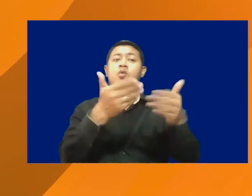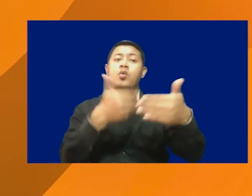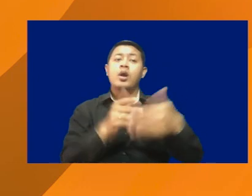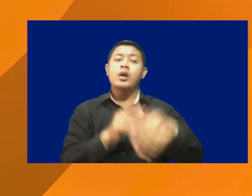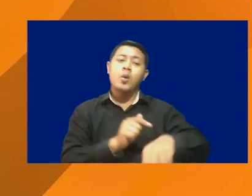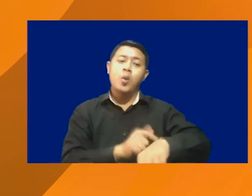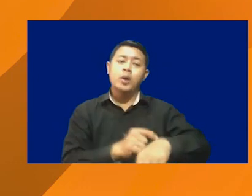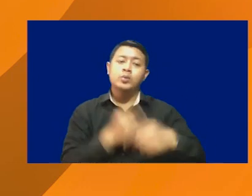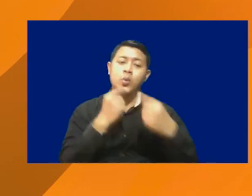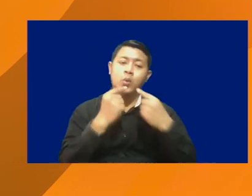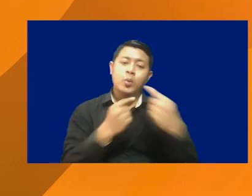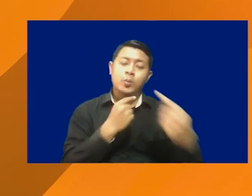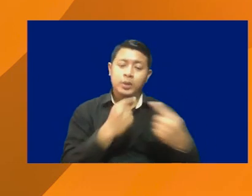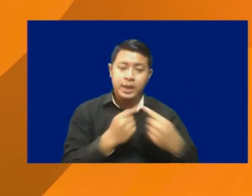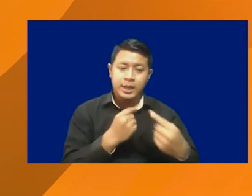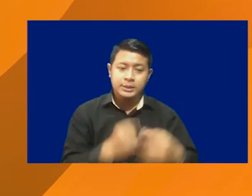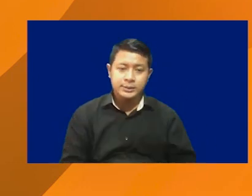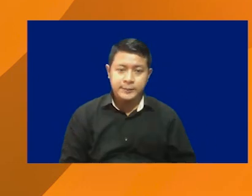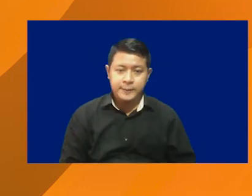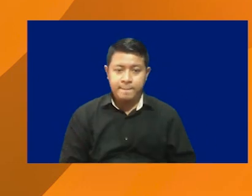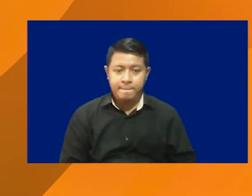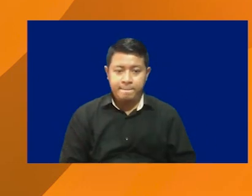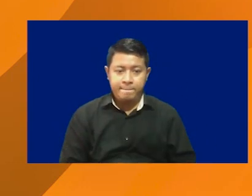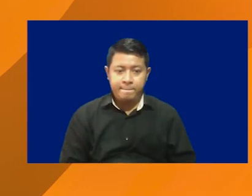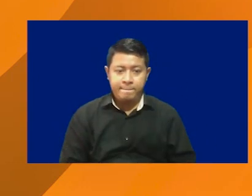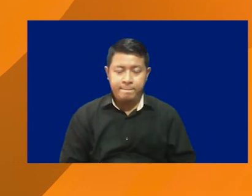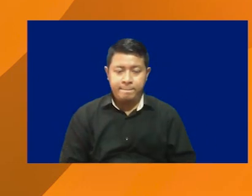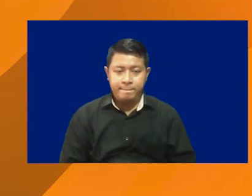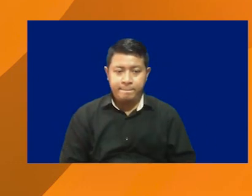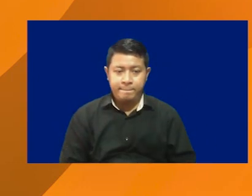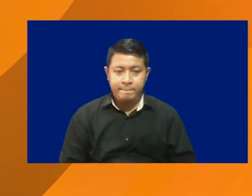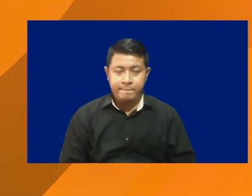Beri ruang dan waktu untuk berkomunikasi dengan hati.